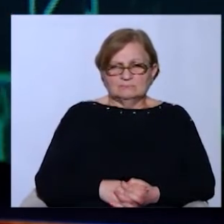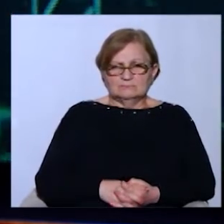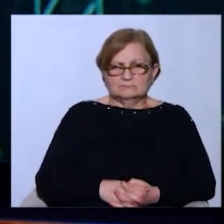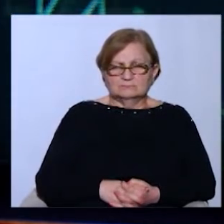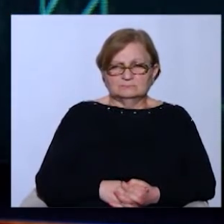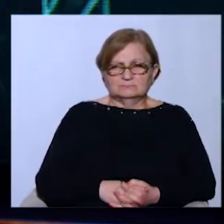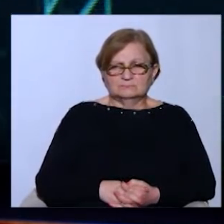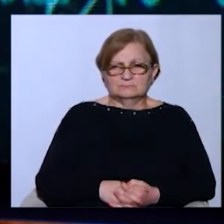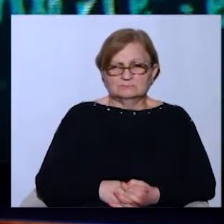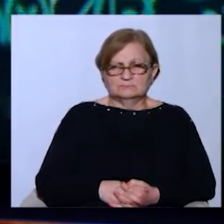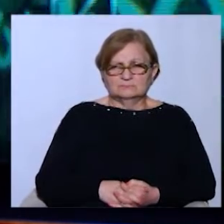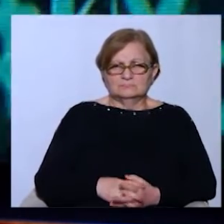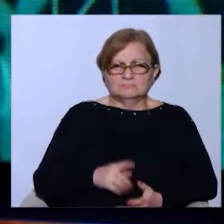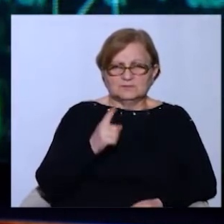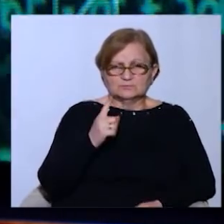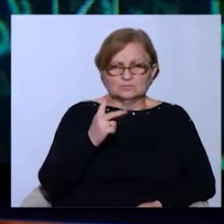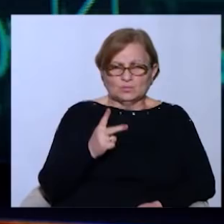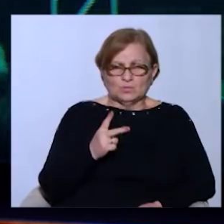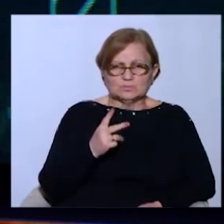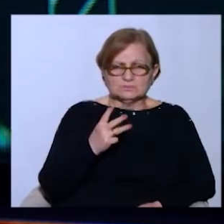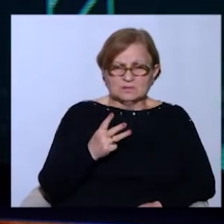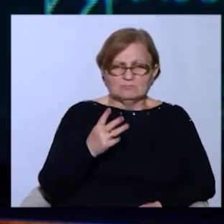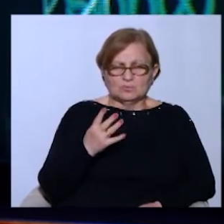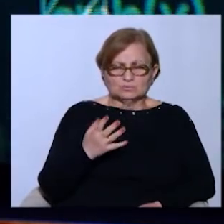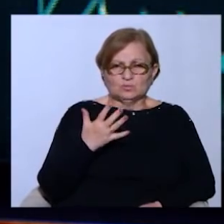3-3 აღებული 5 ჯერ.